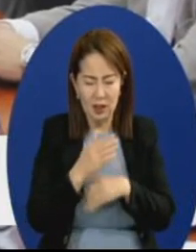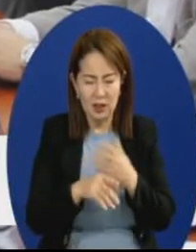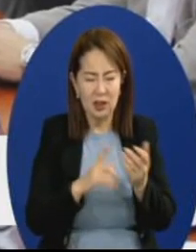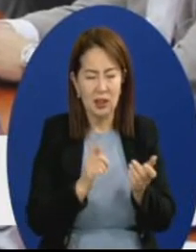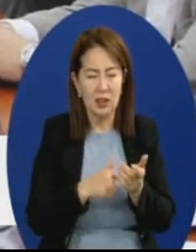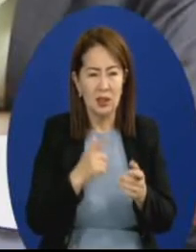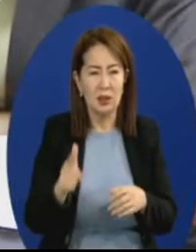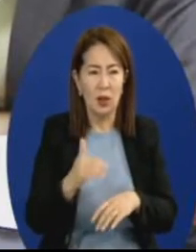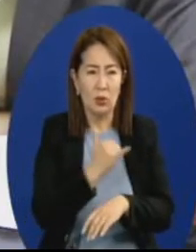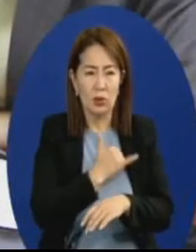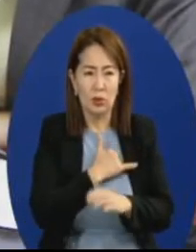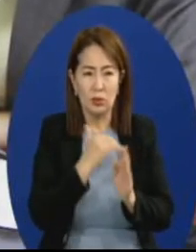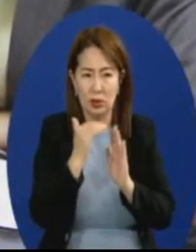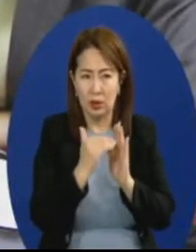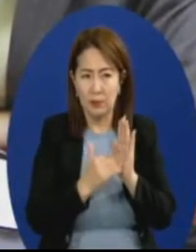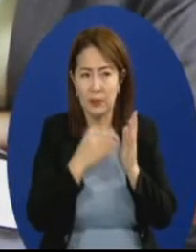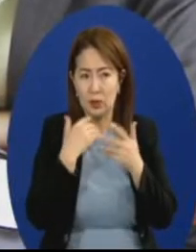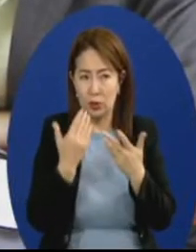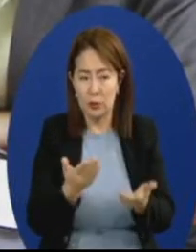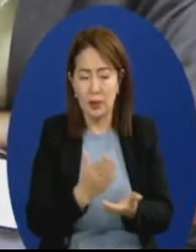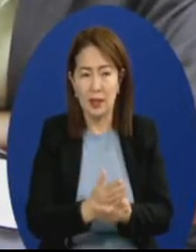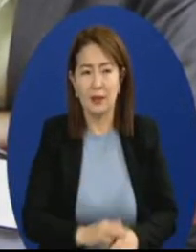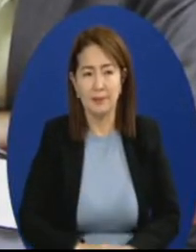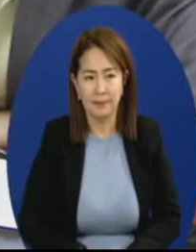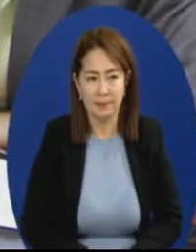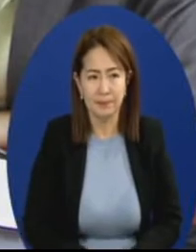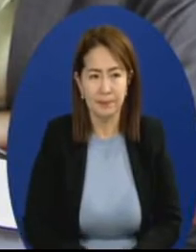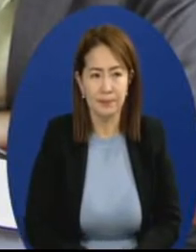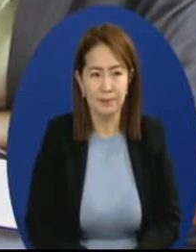хэдсийн удирдлагуудад үүрэг боллоо.